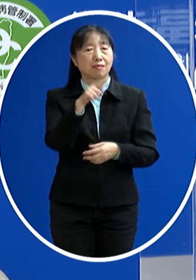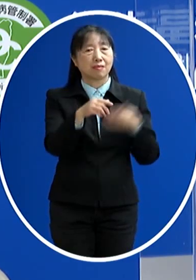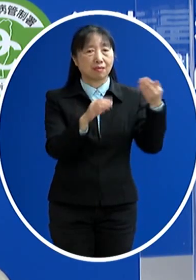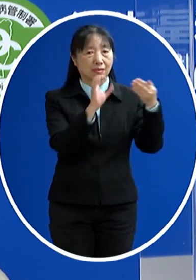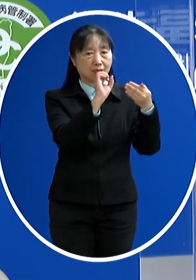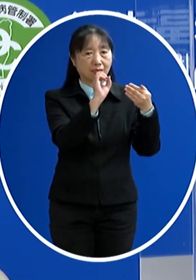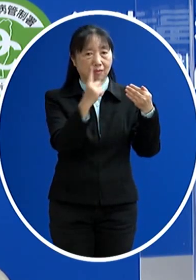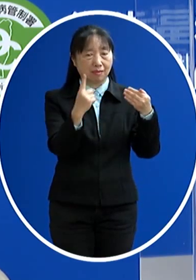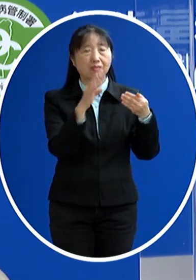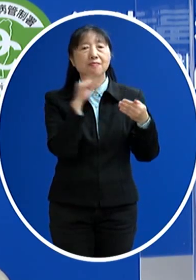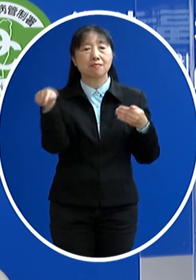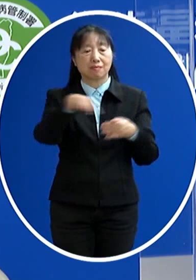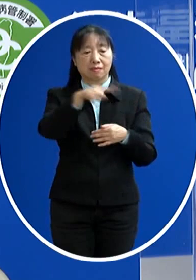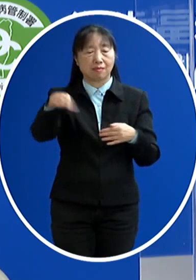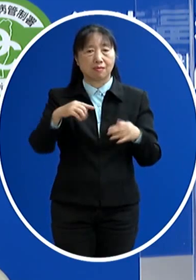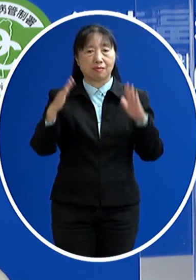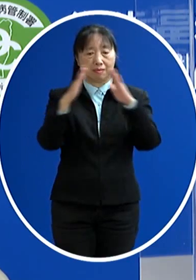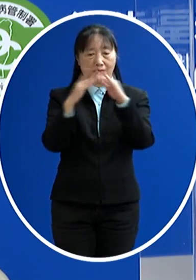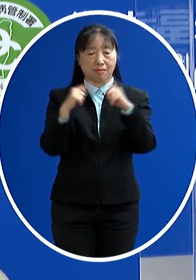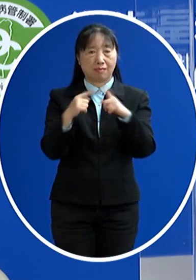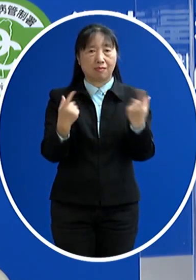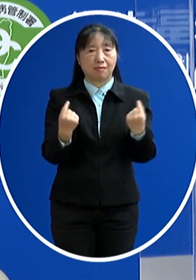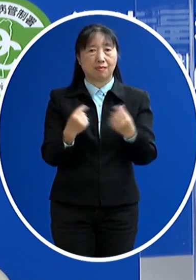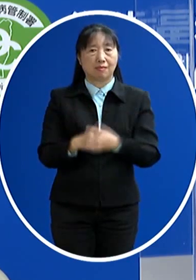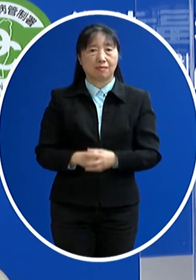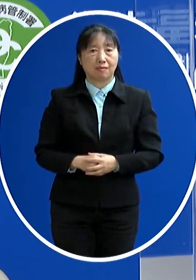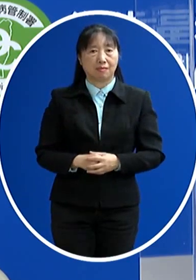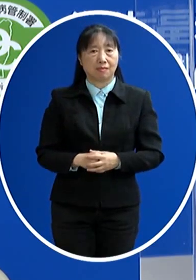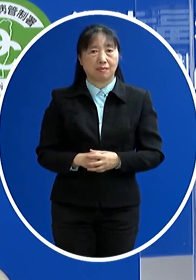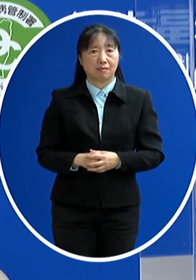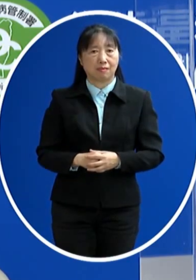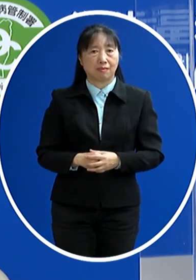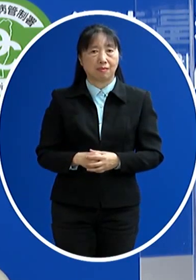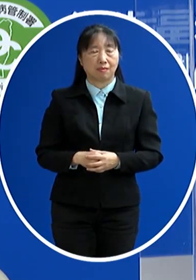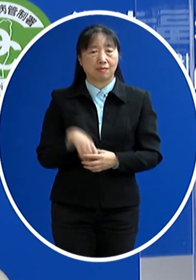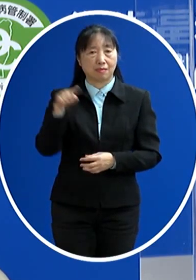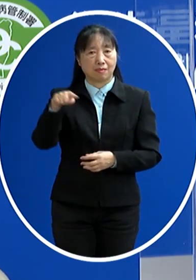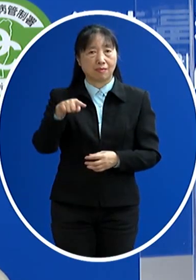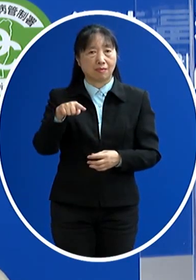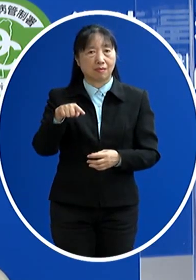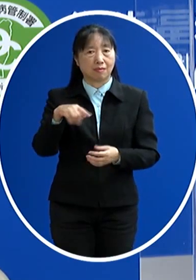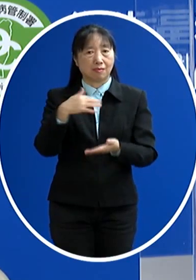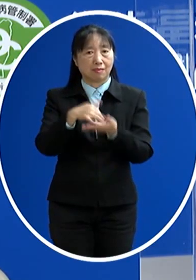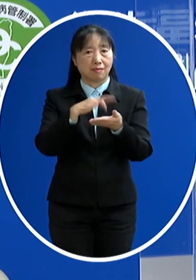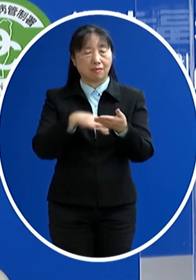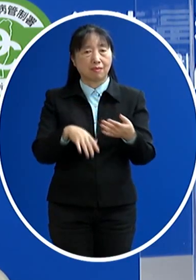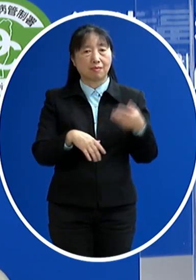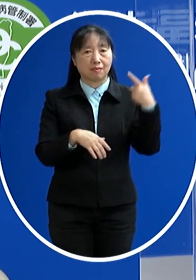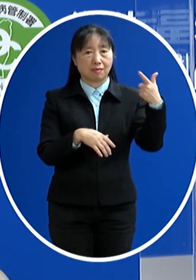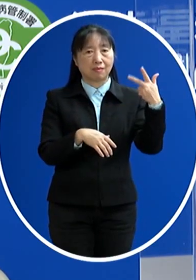86386486909090910的家人了哈。那他在开始是匡列哈，为案